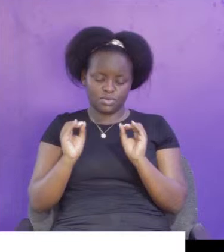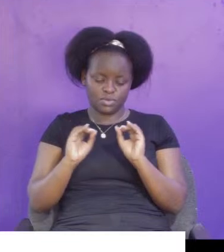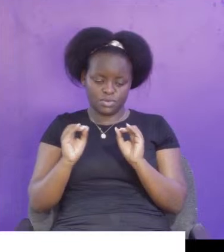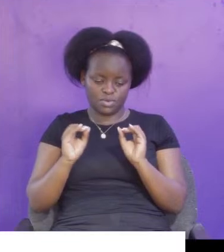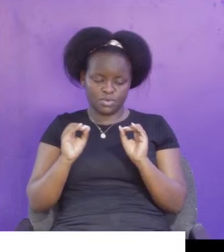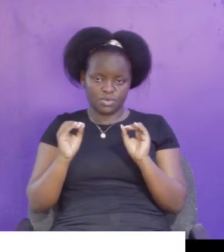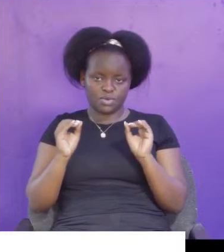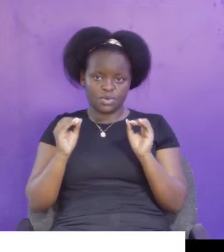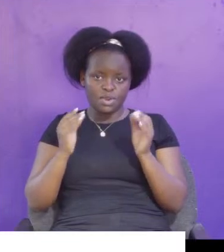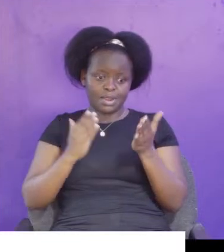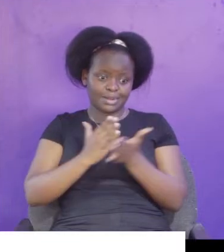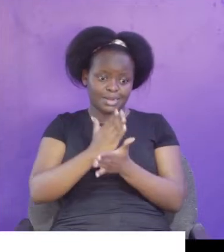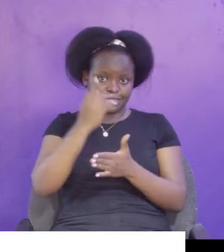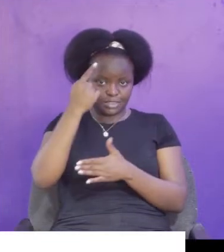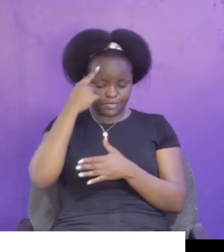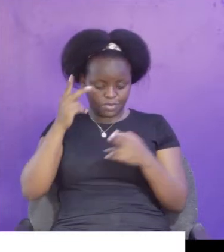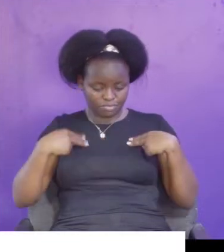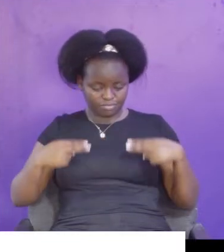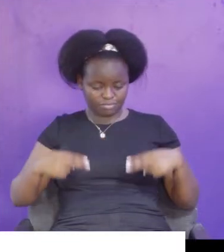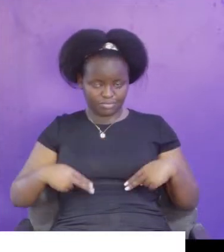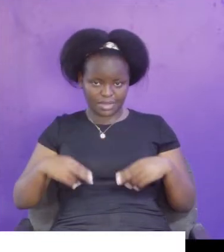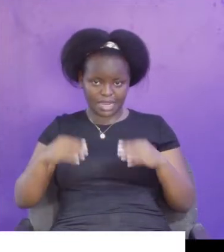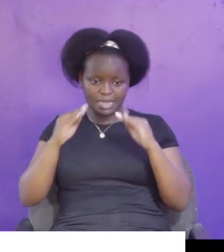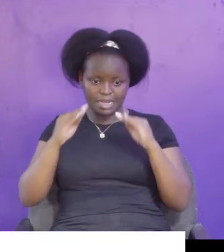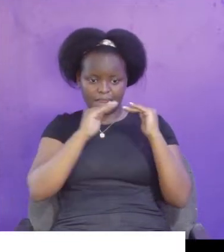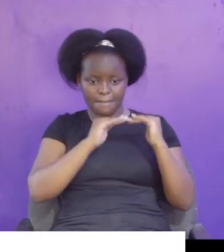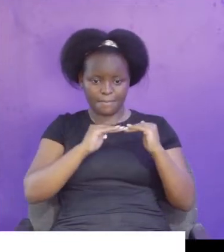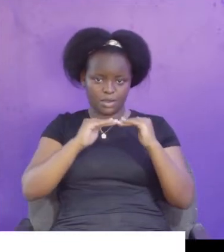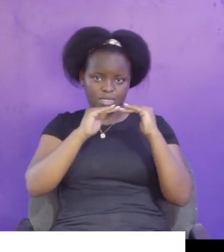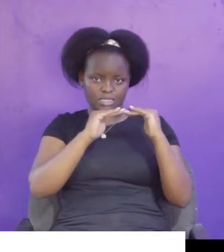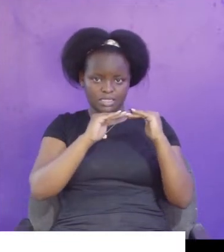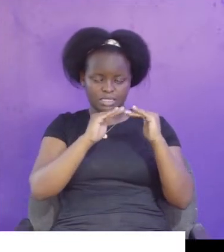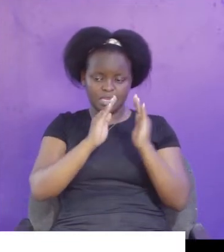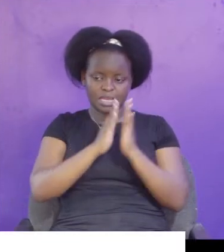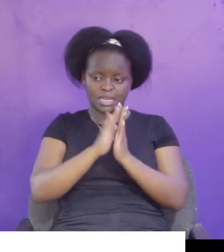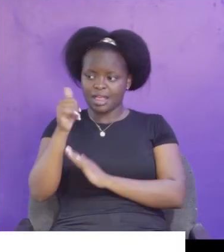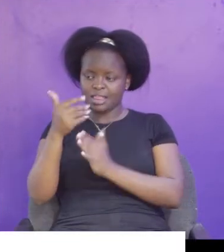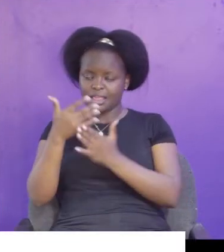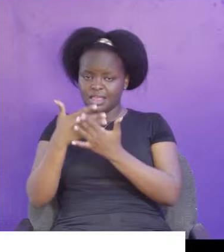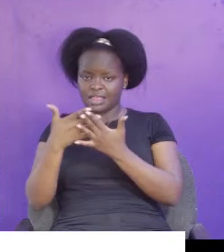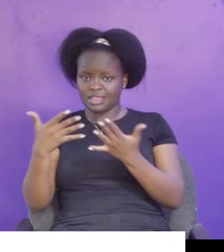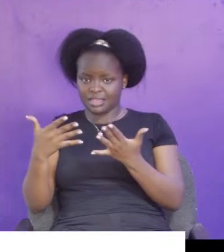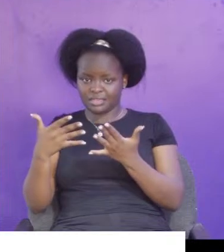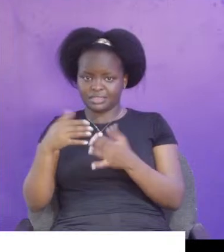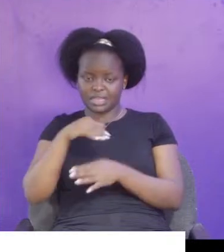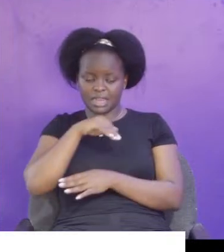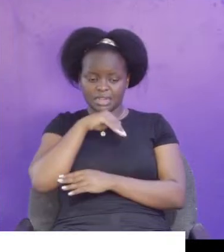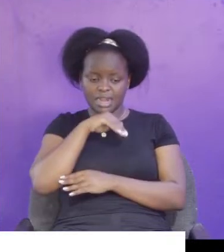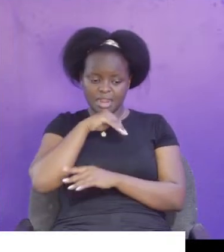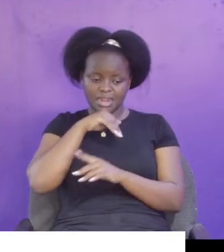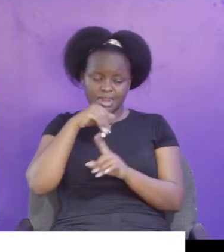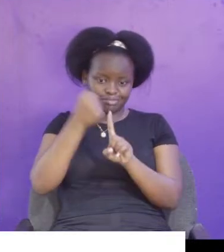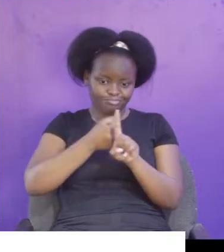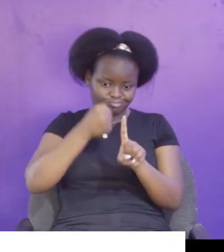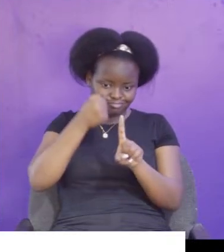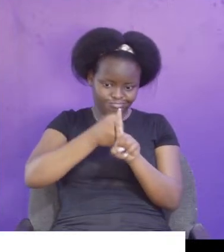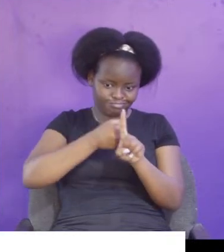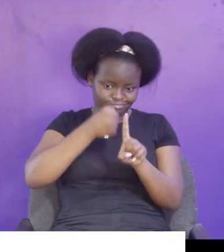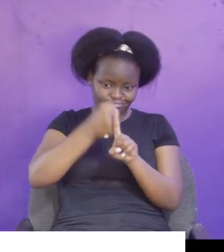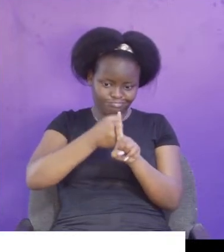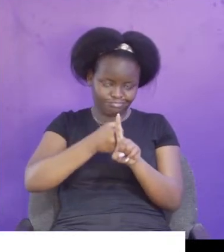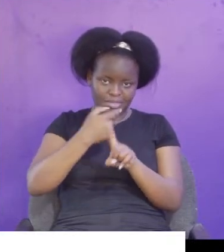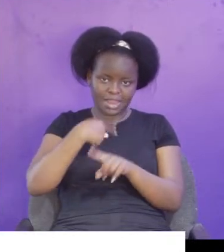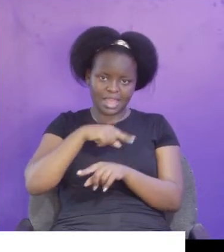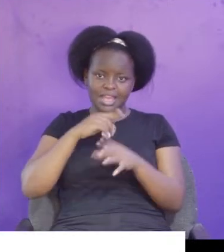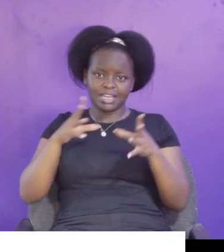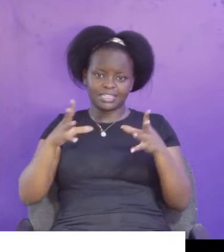kibinadamu, demokrasia na mambo yale yote ambayo Raila alitetea, hatutakubali arudi